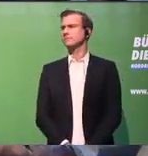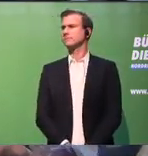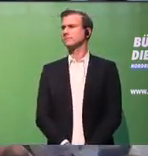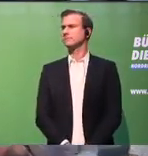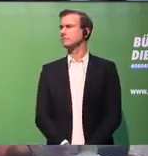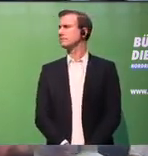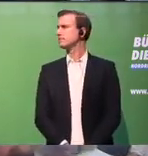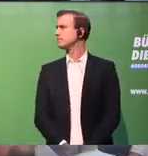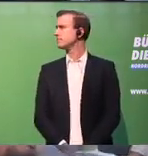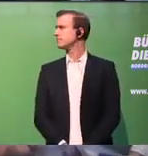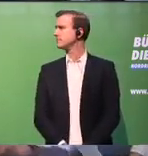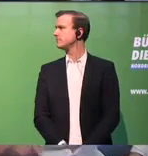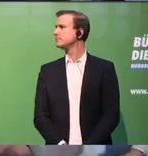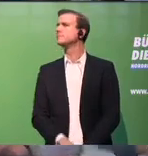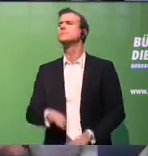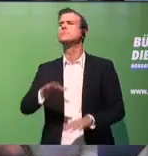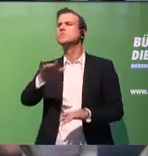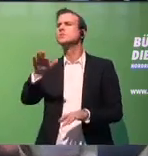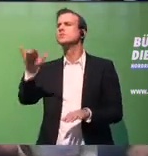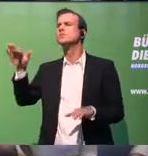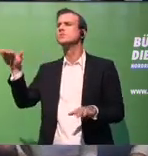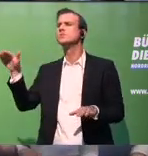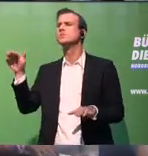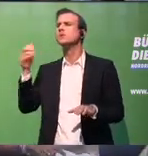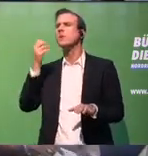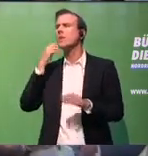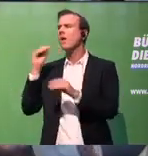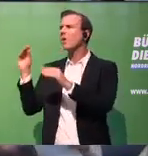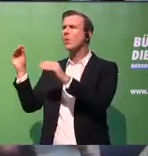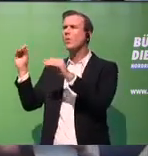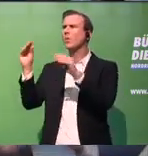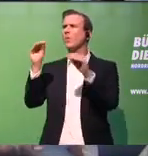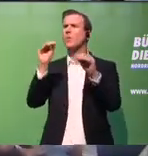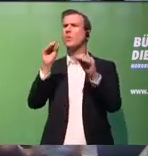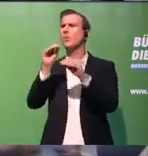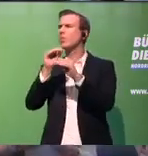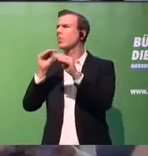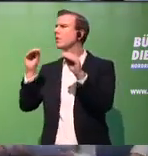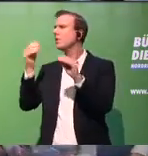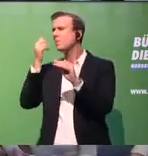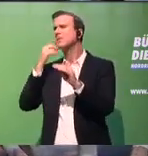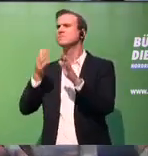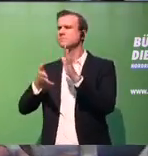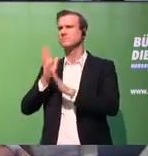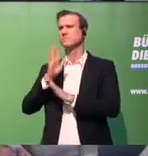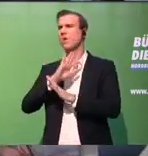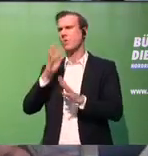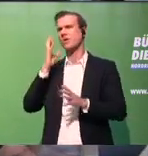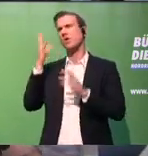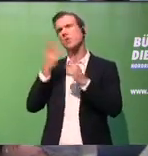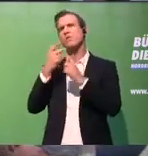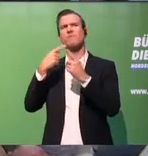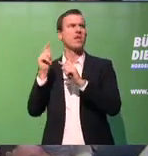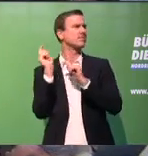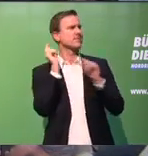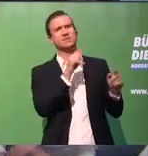Und wenn ich euch noch mal bitten dürfte, die Seitengespräche möglichst geräuschlos zu führen oder woanders.